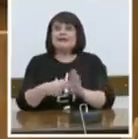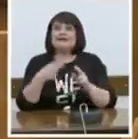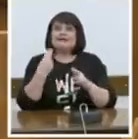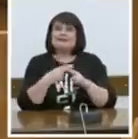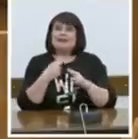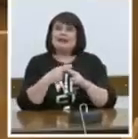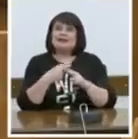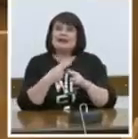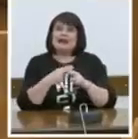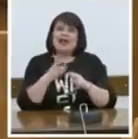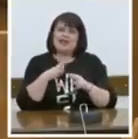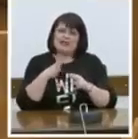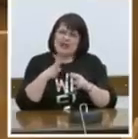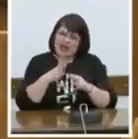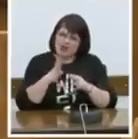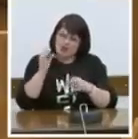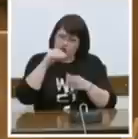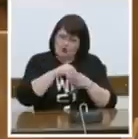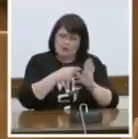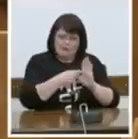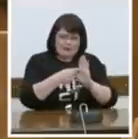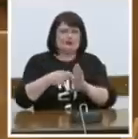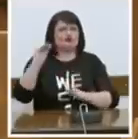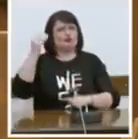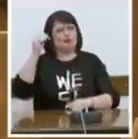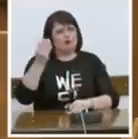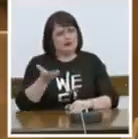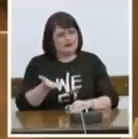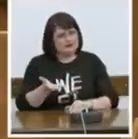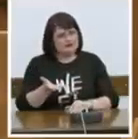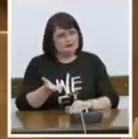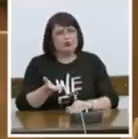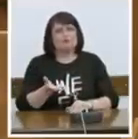που θέλουμε να δώσουμε στον πολιτισμό και